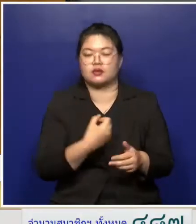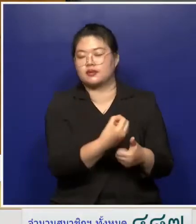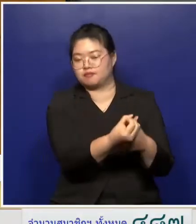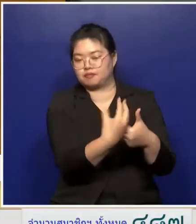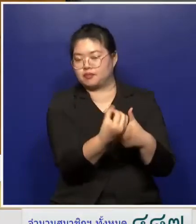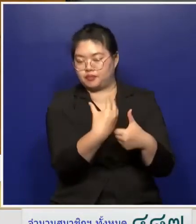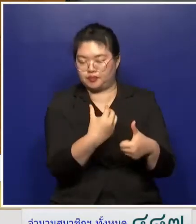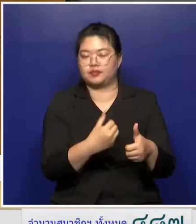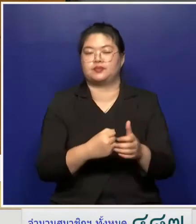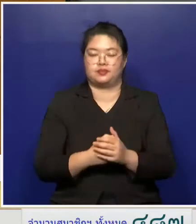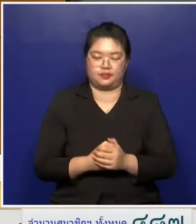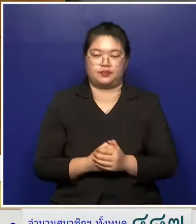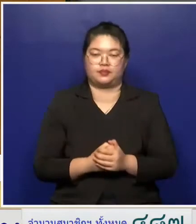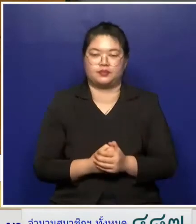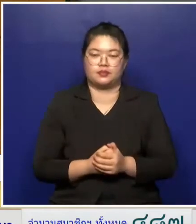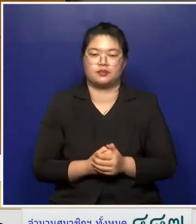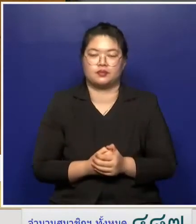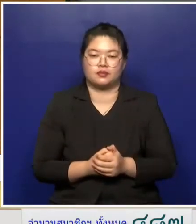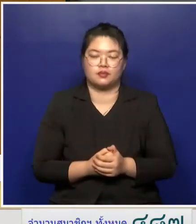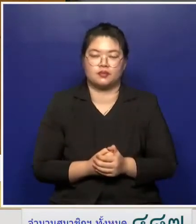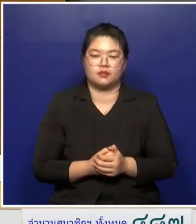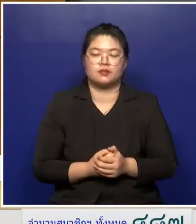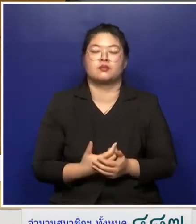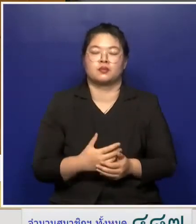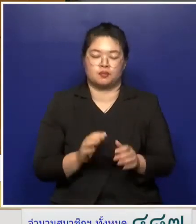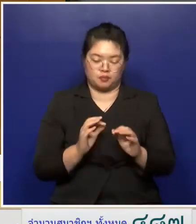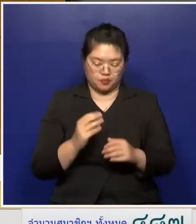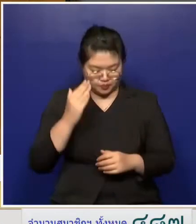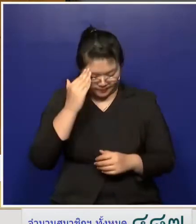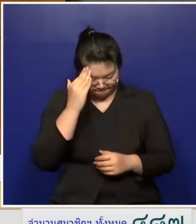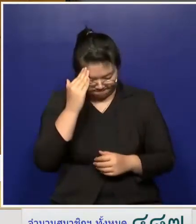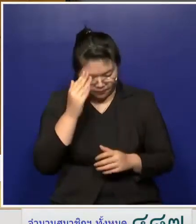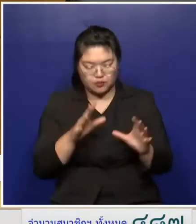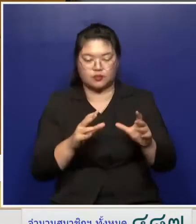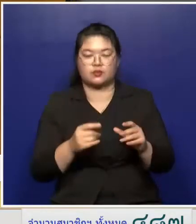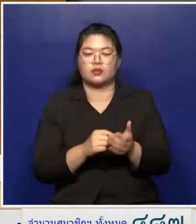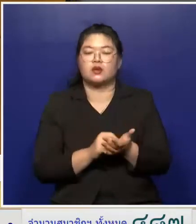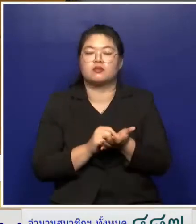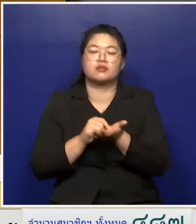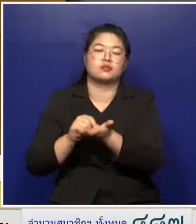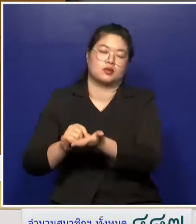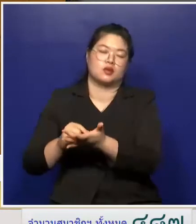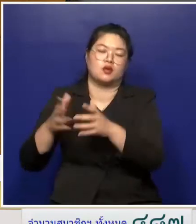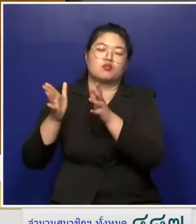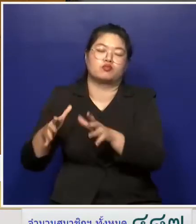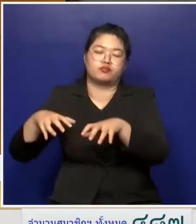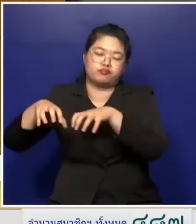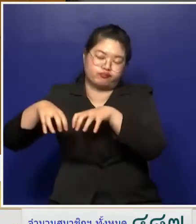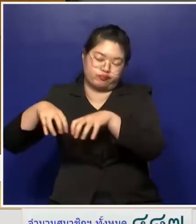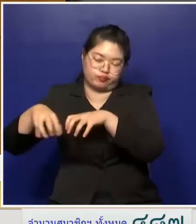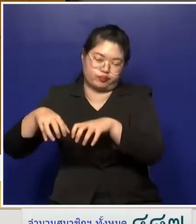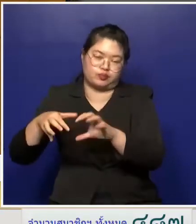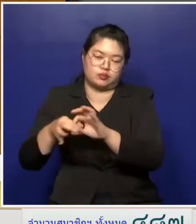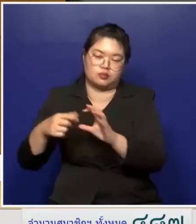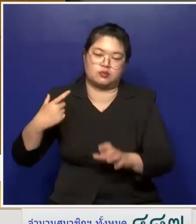ผมก็ขอยาก dürieg into undแต่ว่ากรุที่มี